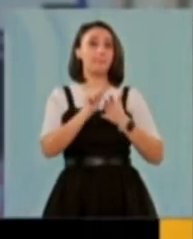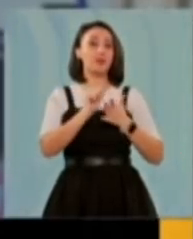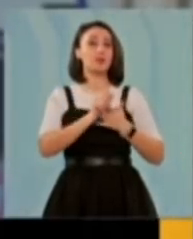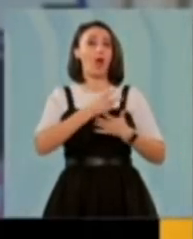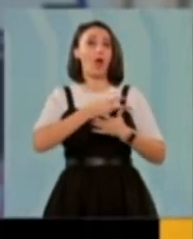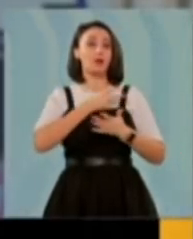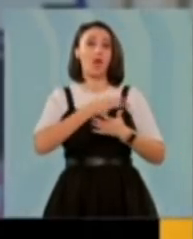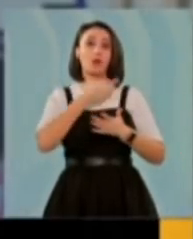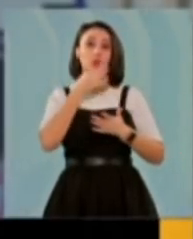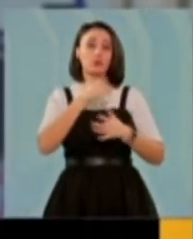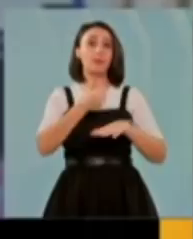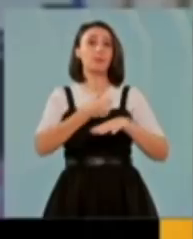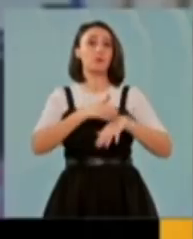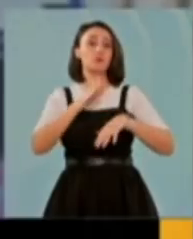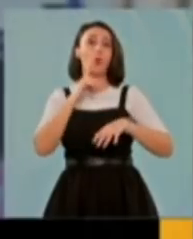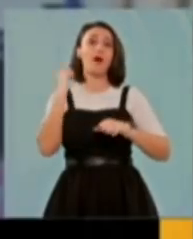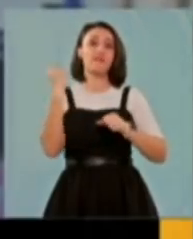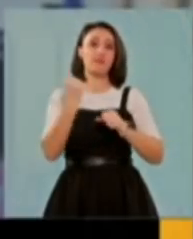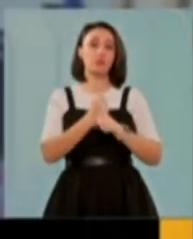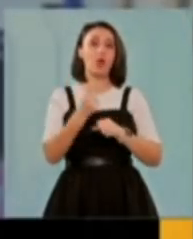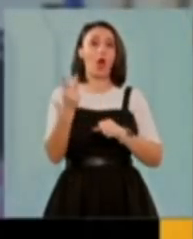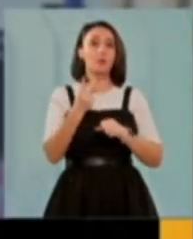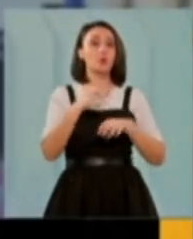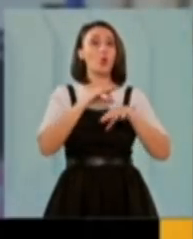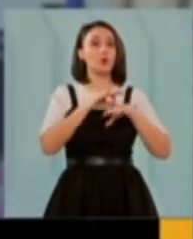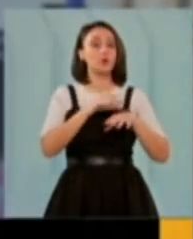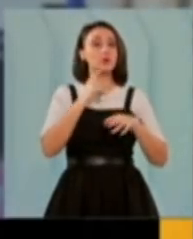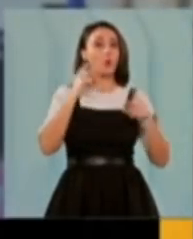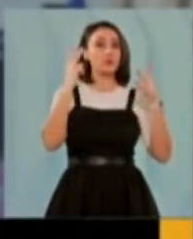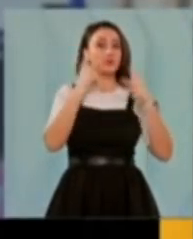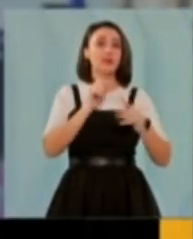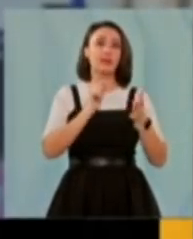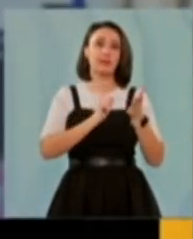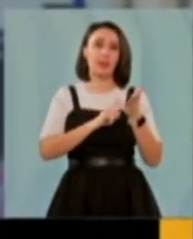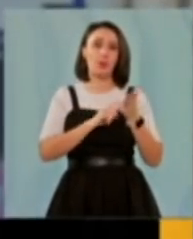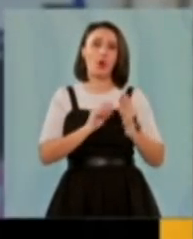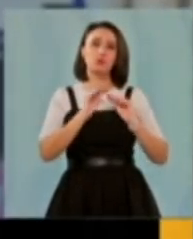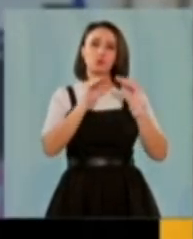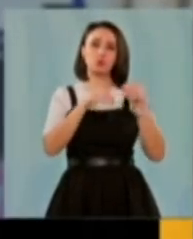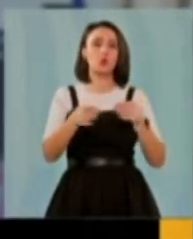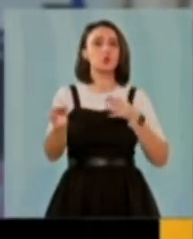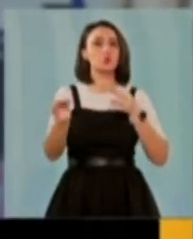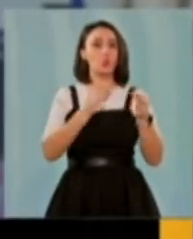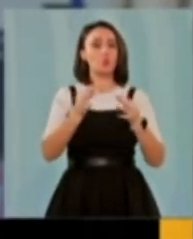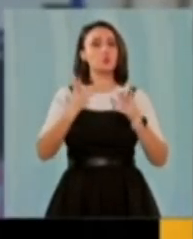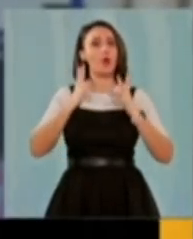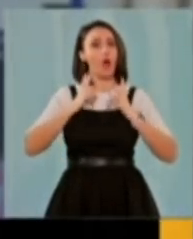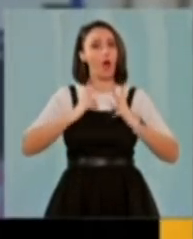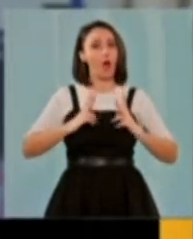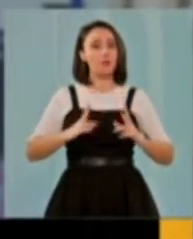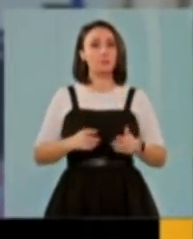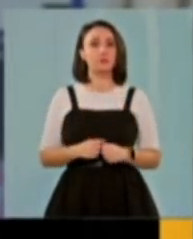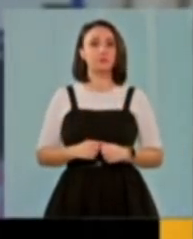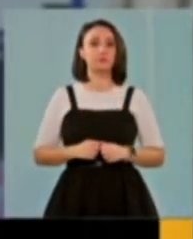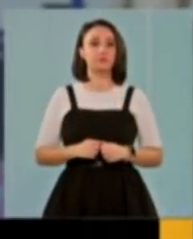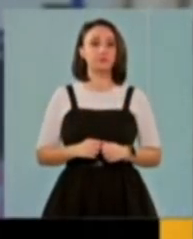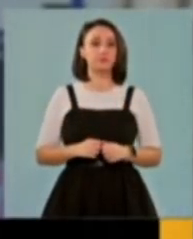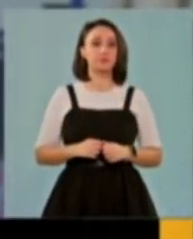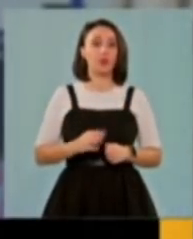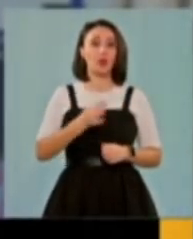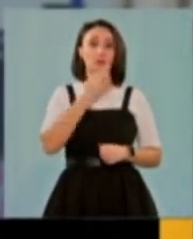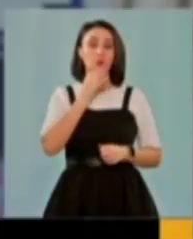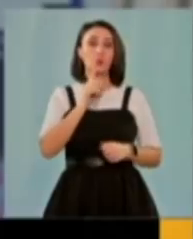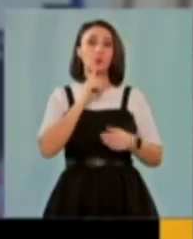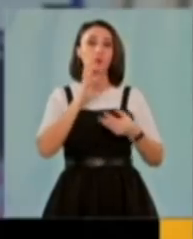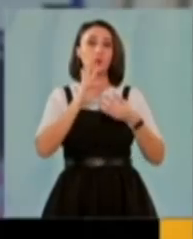vor Johnson a și făcut o cei doi lideri au convenit asupra necesității de a ajunge la o soluționare pașnică a conflictului a declarat un purtător